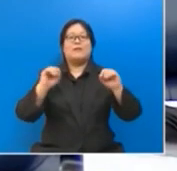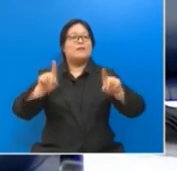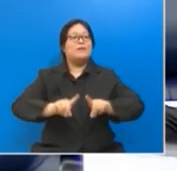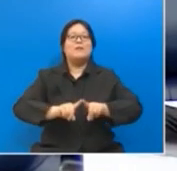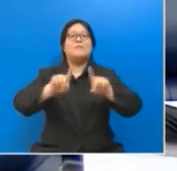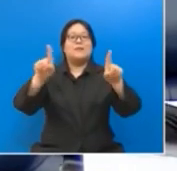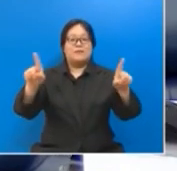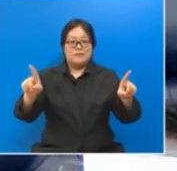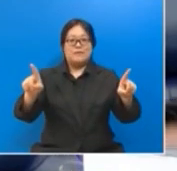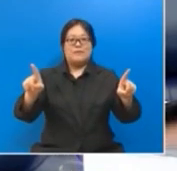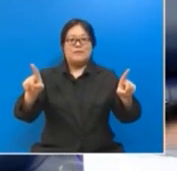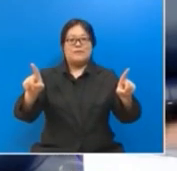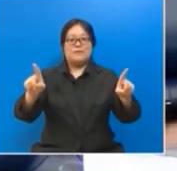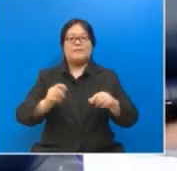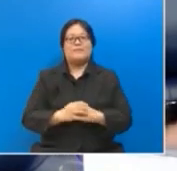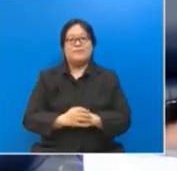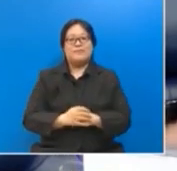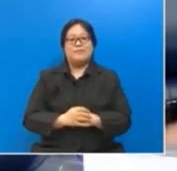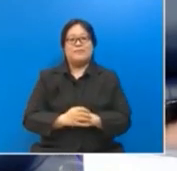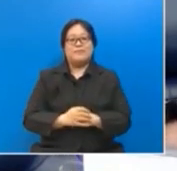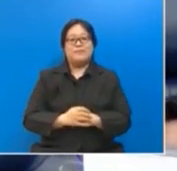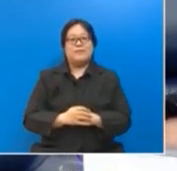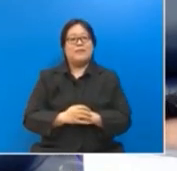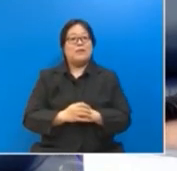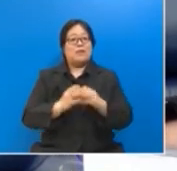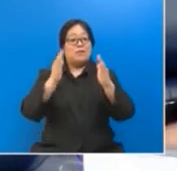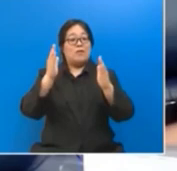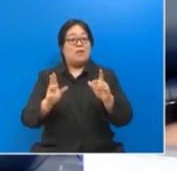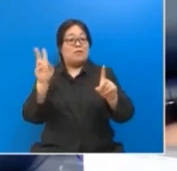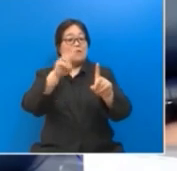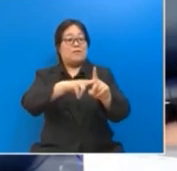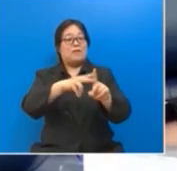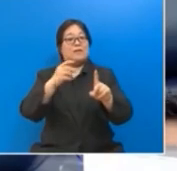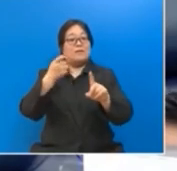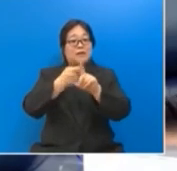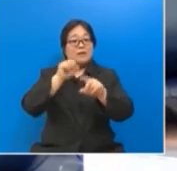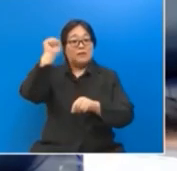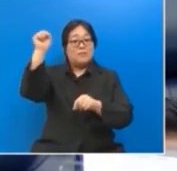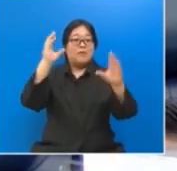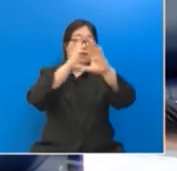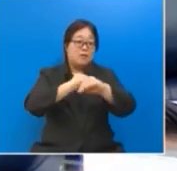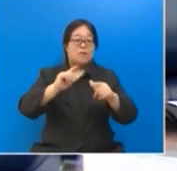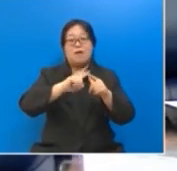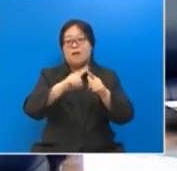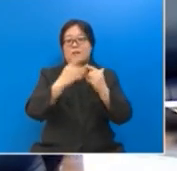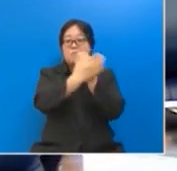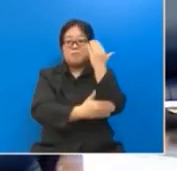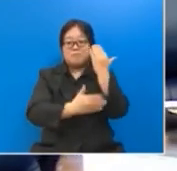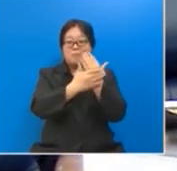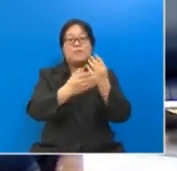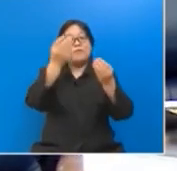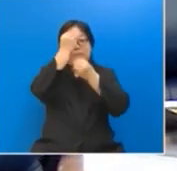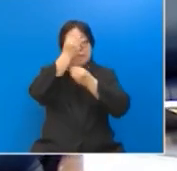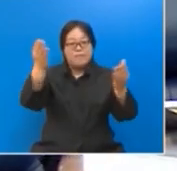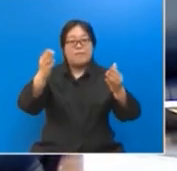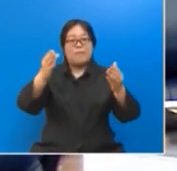perbezaan daripada applicant daripada Sabah, Sarawak ataupun Semenanjung. Untuk maklumat tuan dan puan-puan,